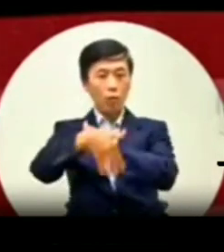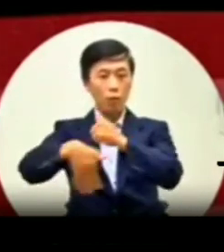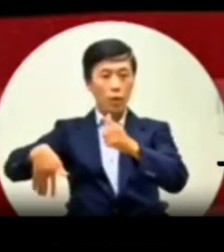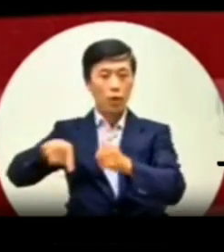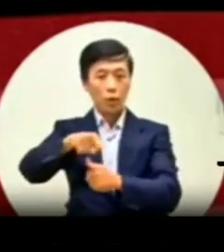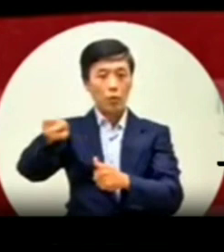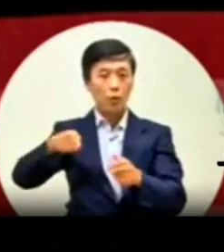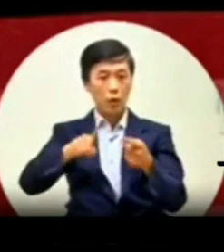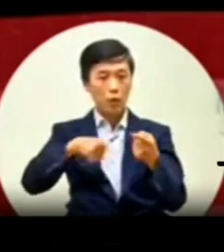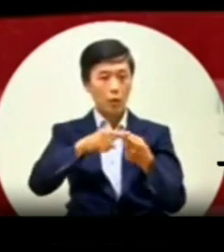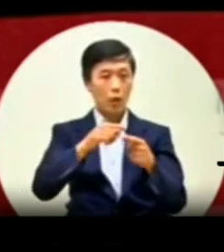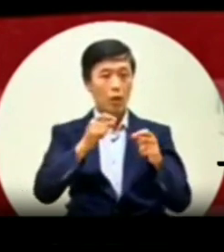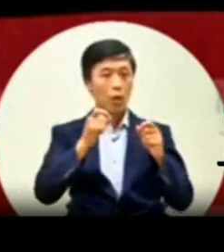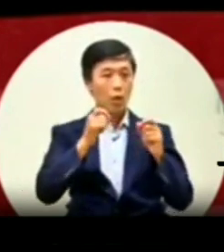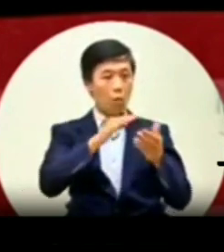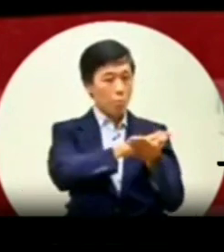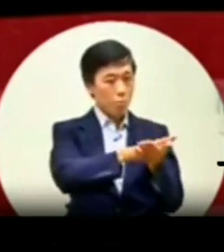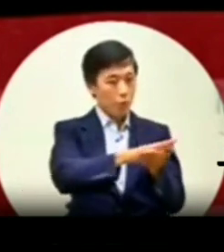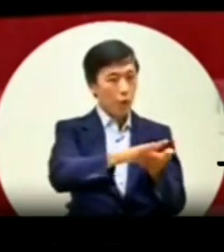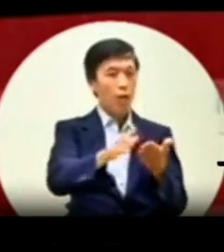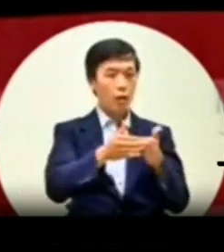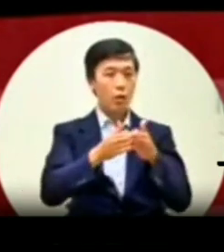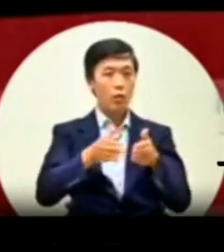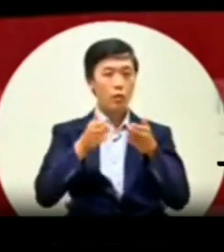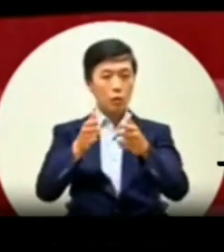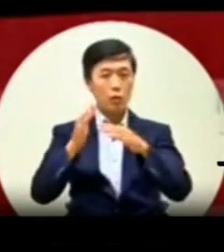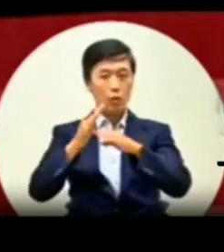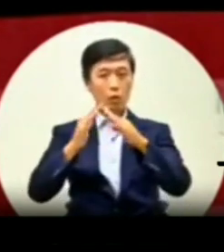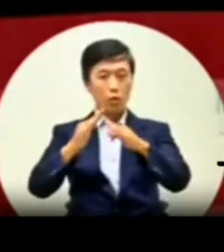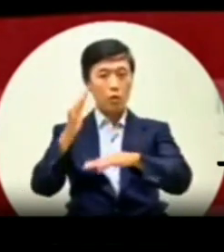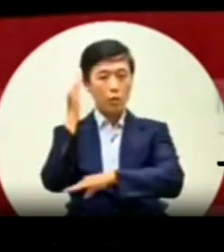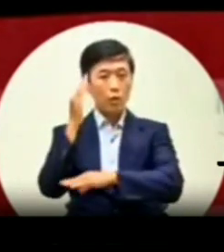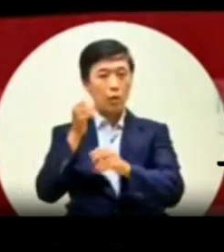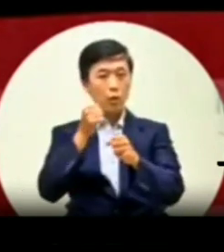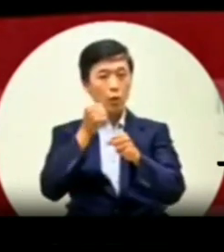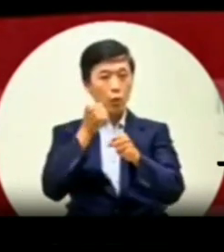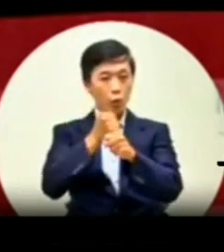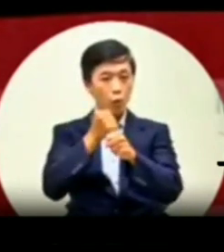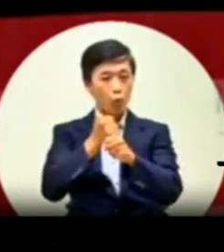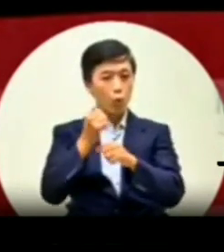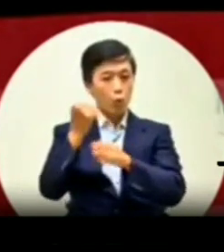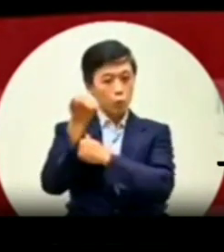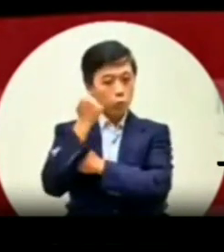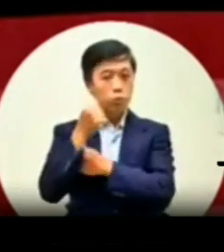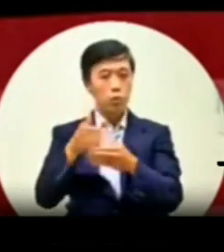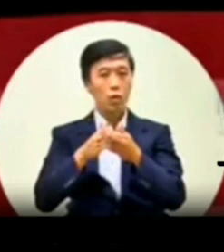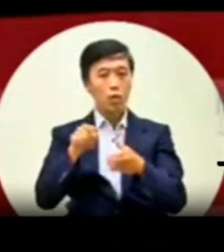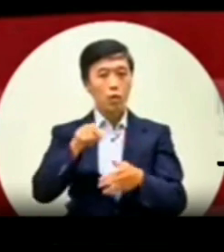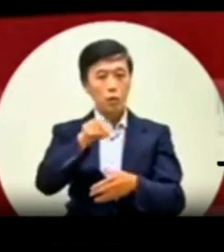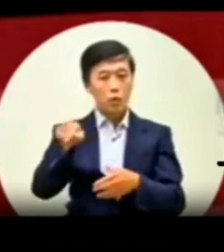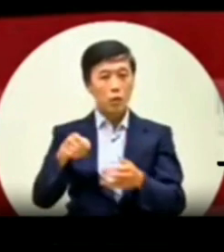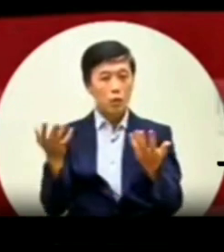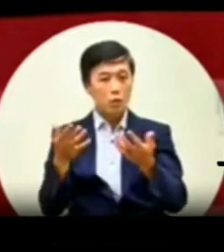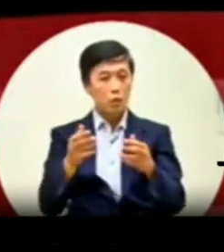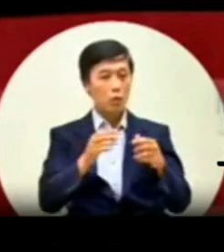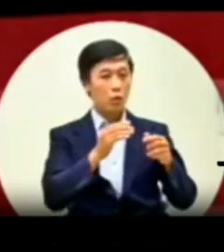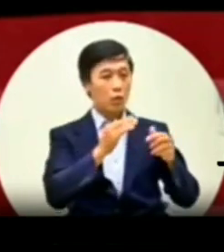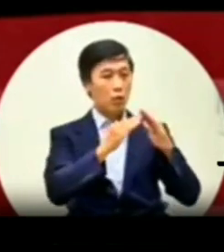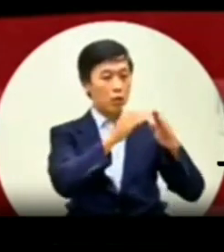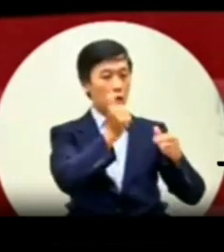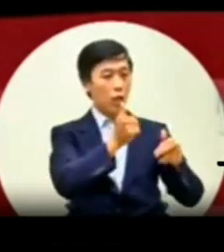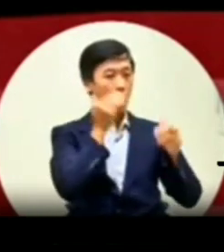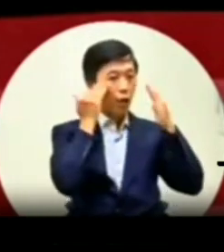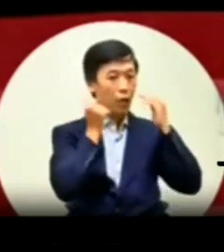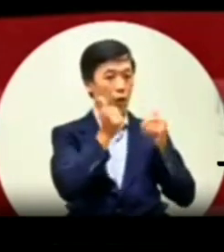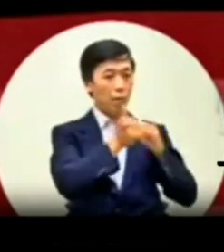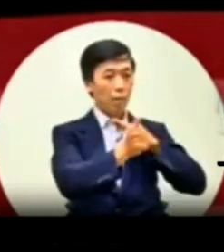常的清廉，而且要非常努力在市政的工作上面的。但是这些事情跟罢韩相比，似乎也没有人